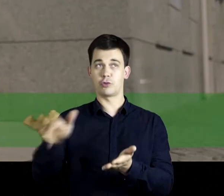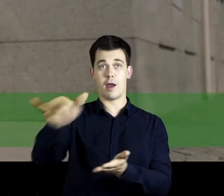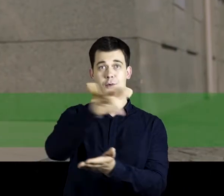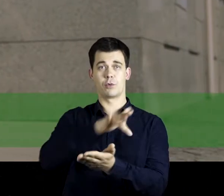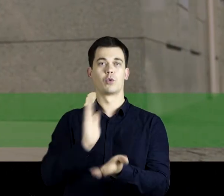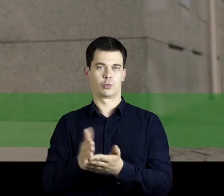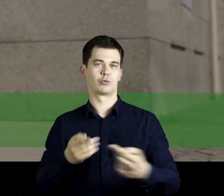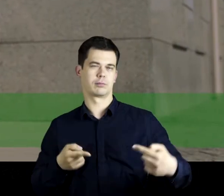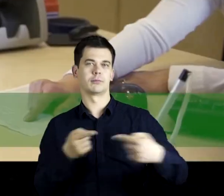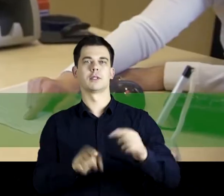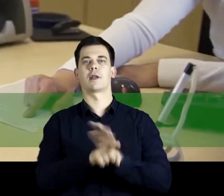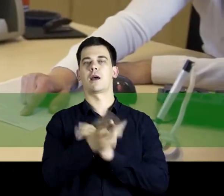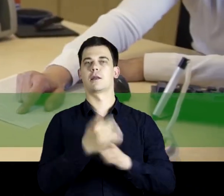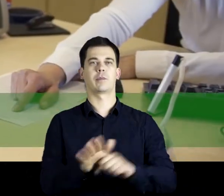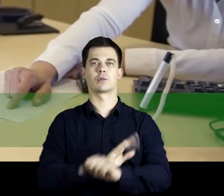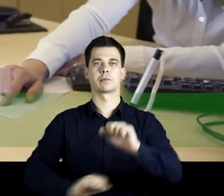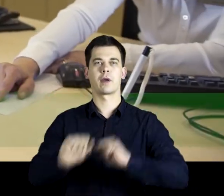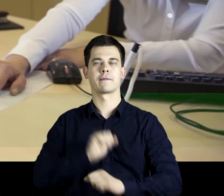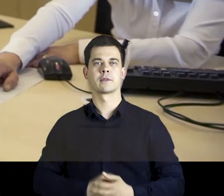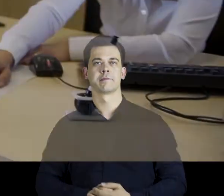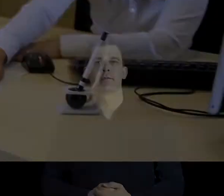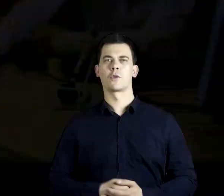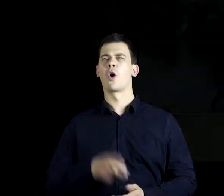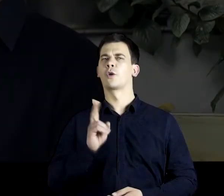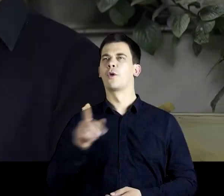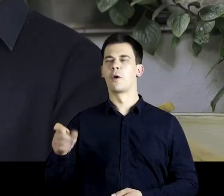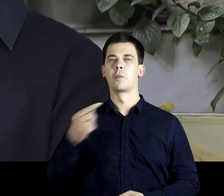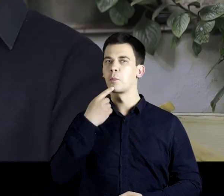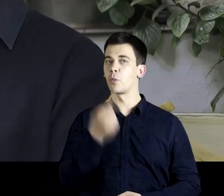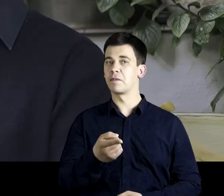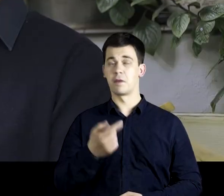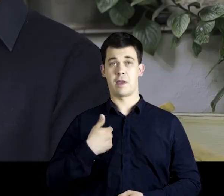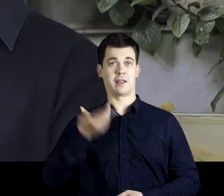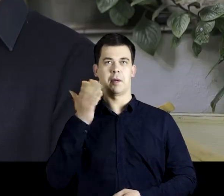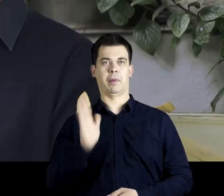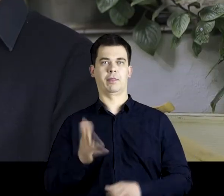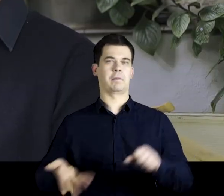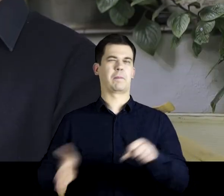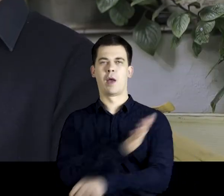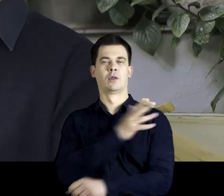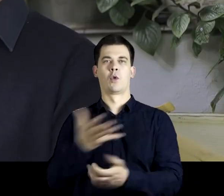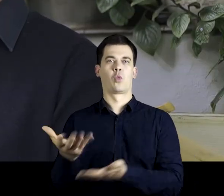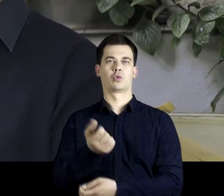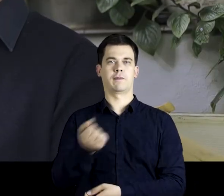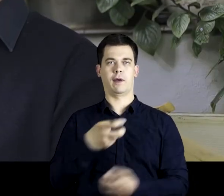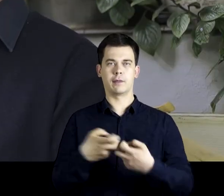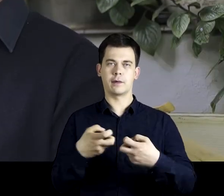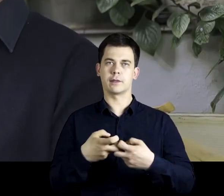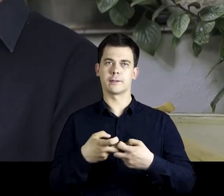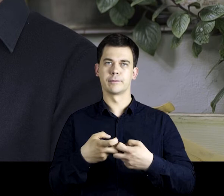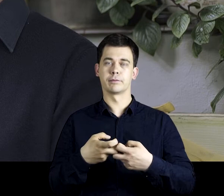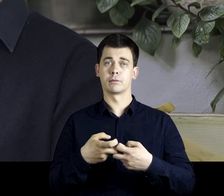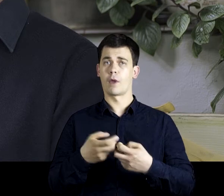jest dostępnych dla osób z niepełnosprawnością. Mikołaj Rotnicki, Utilitia. Ktoś mógłby powiedzieć, że nigdy nie będę